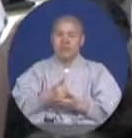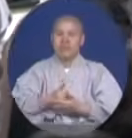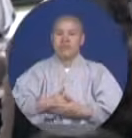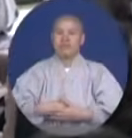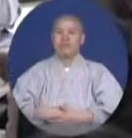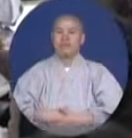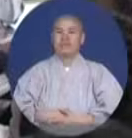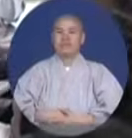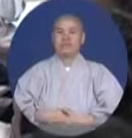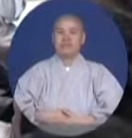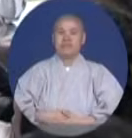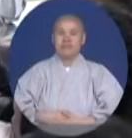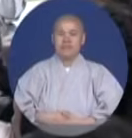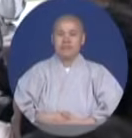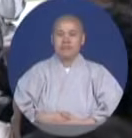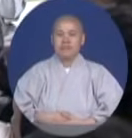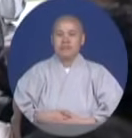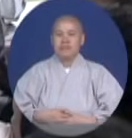답을